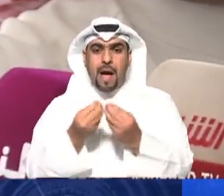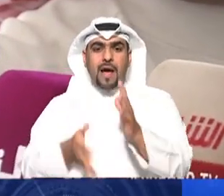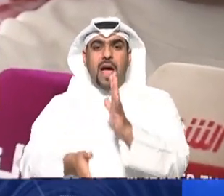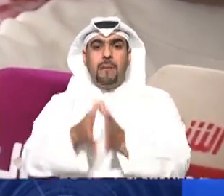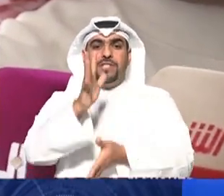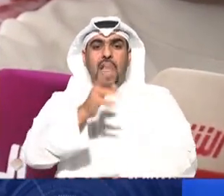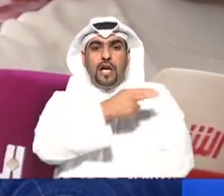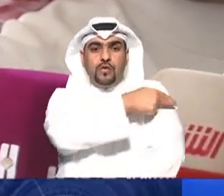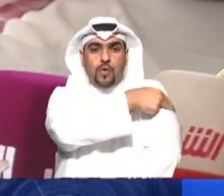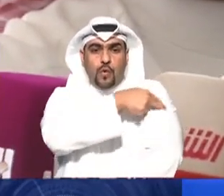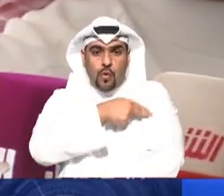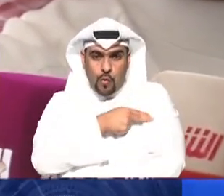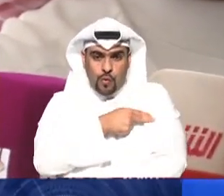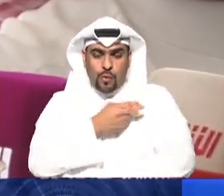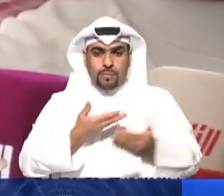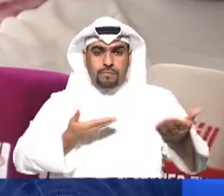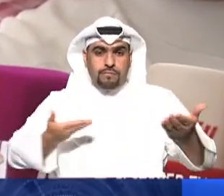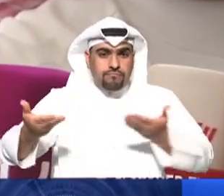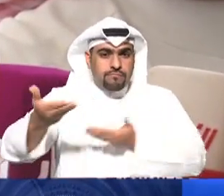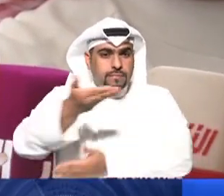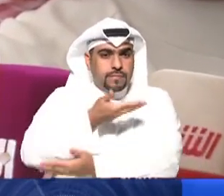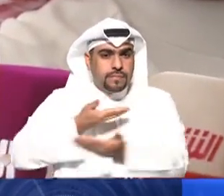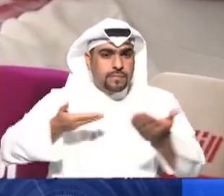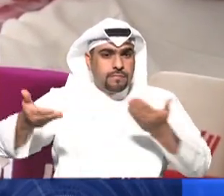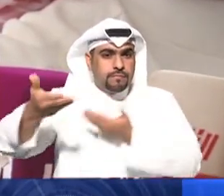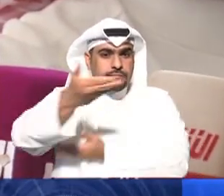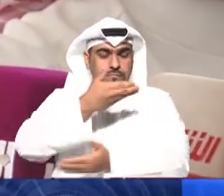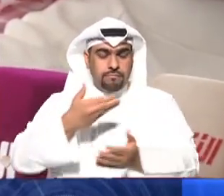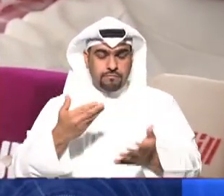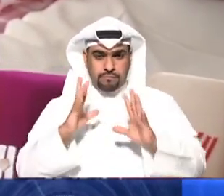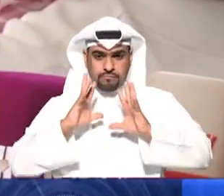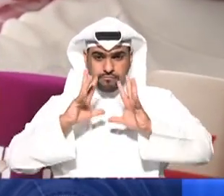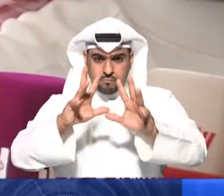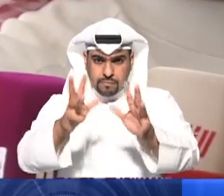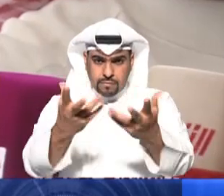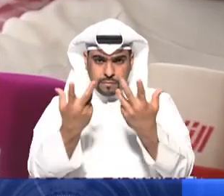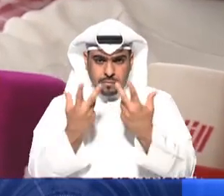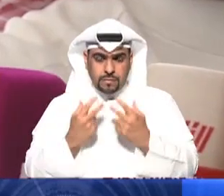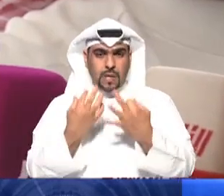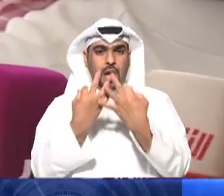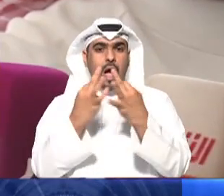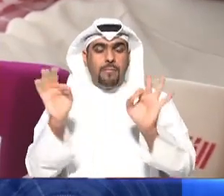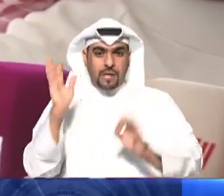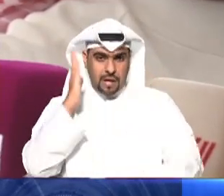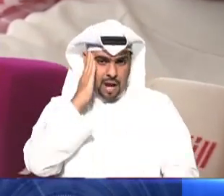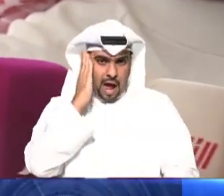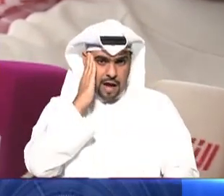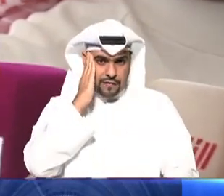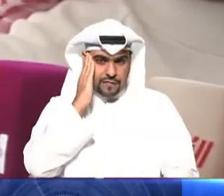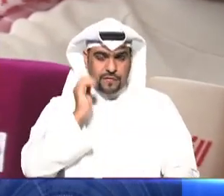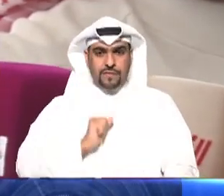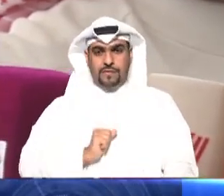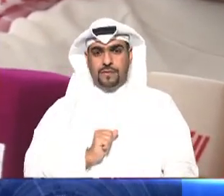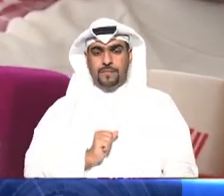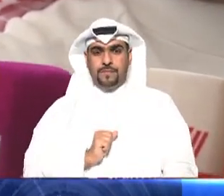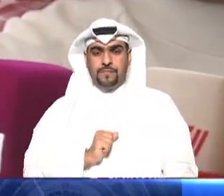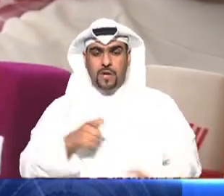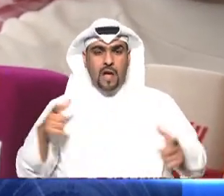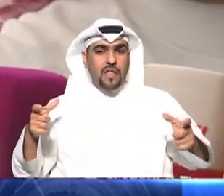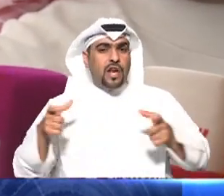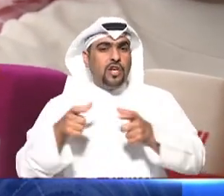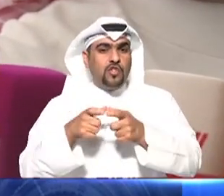الحريص. طبعا كما ذكرت سابقا أن هذه اللقاءات هدفها نقل نبض الشارع